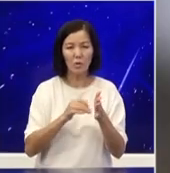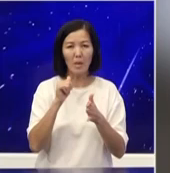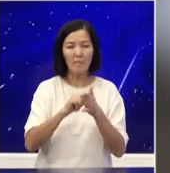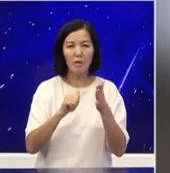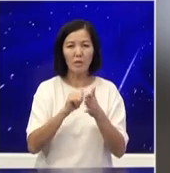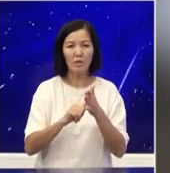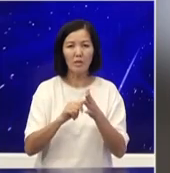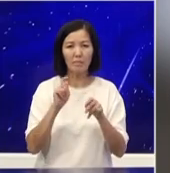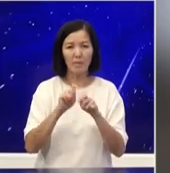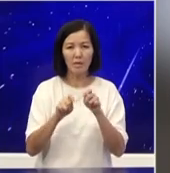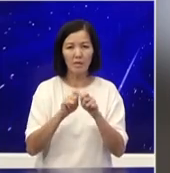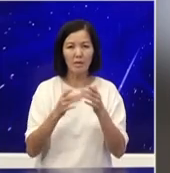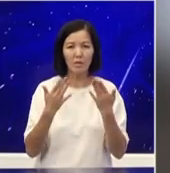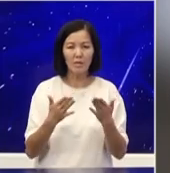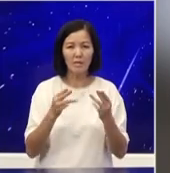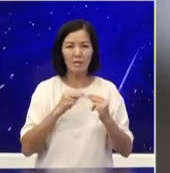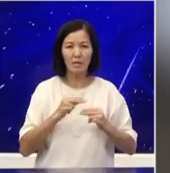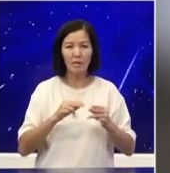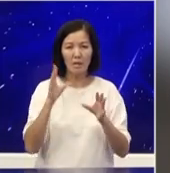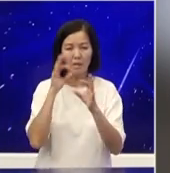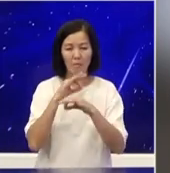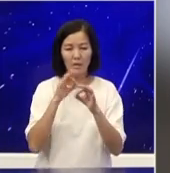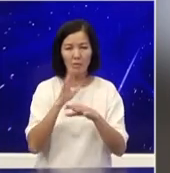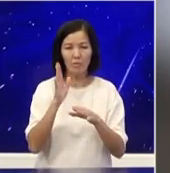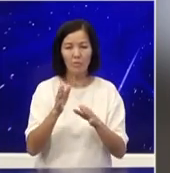пожара устанавливается, на месте работает пожарная лаборатория.